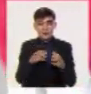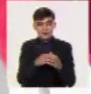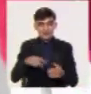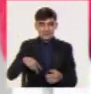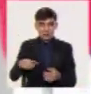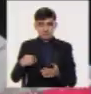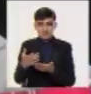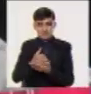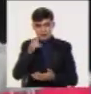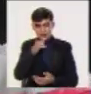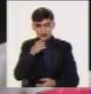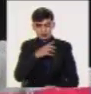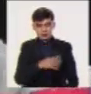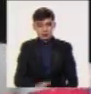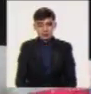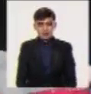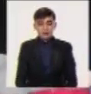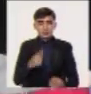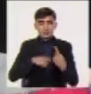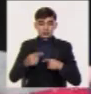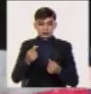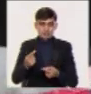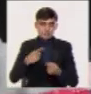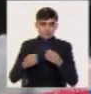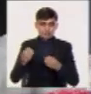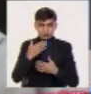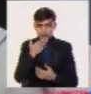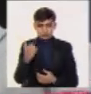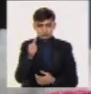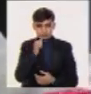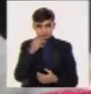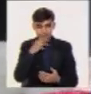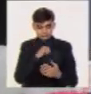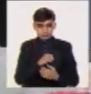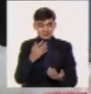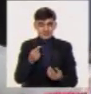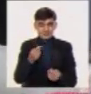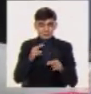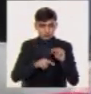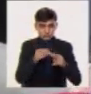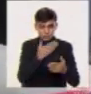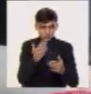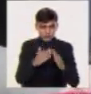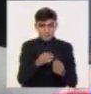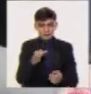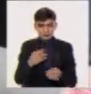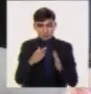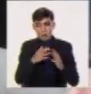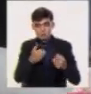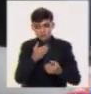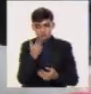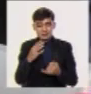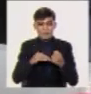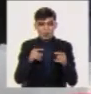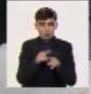қалдық дейді. Біздердің ақшамызды бермей, жымқырып, үйде салмай. Осыңге дейін үйде алған жоқпыз, жерімізде